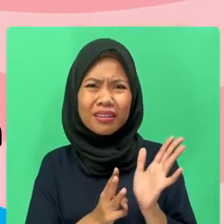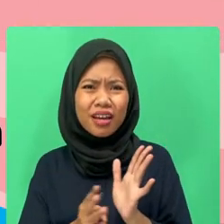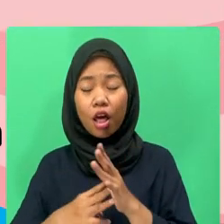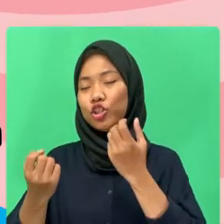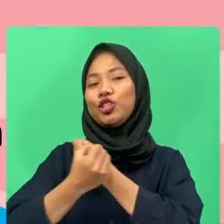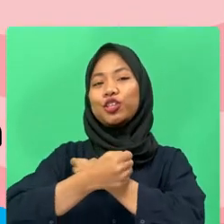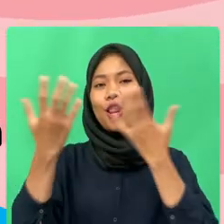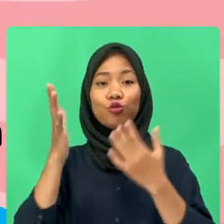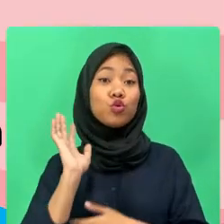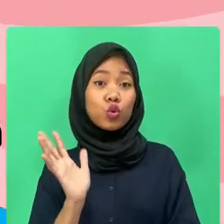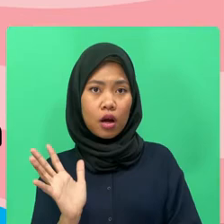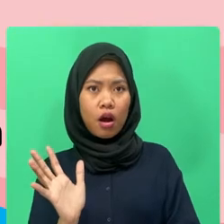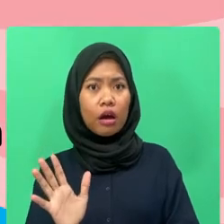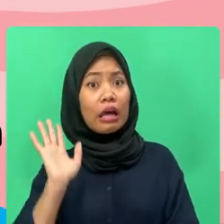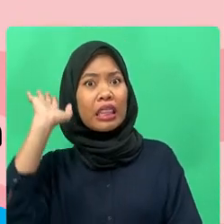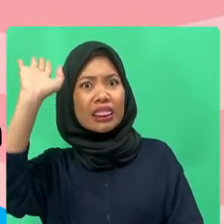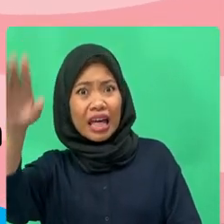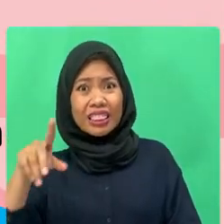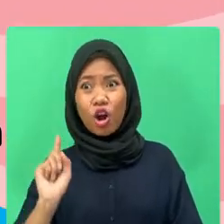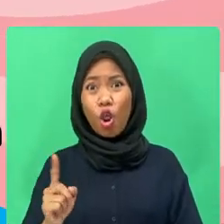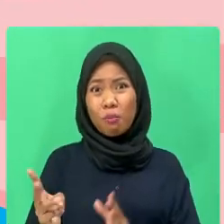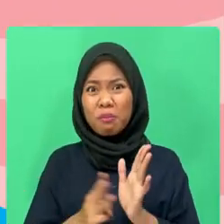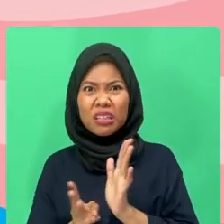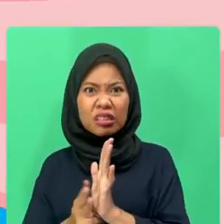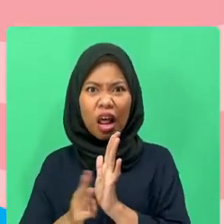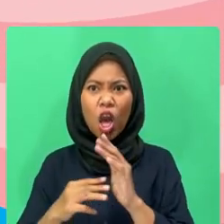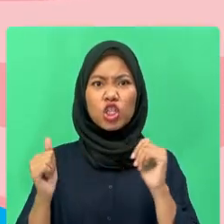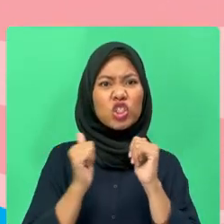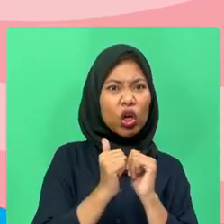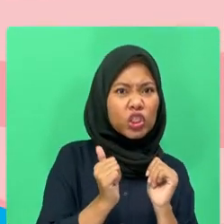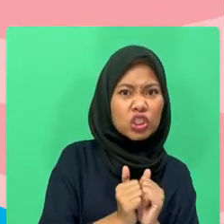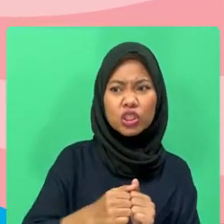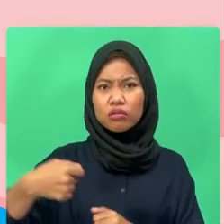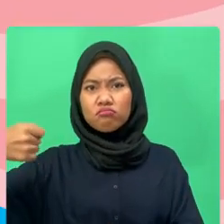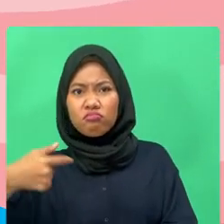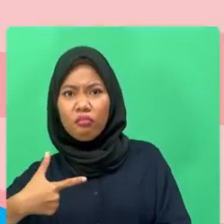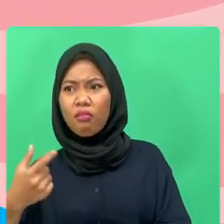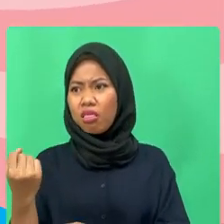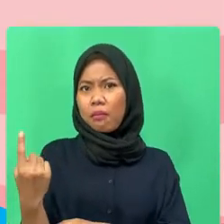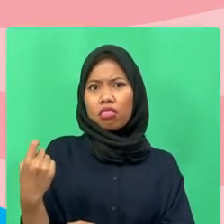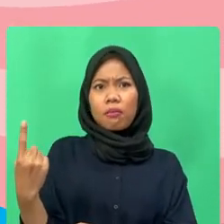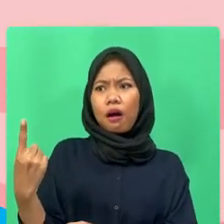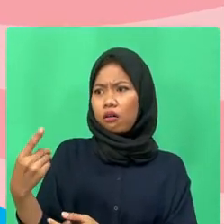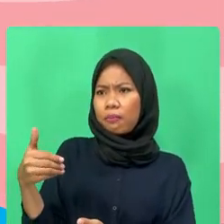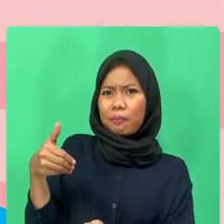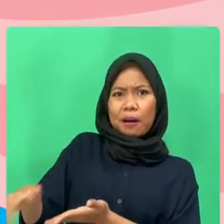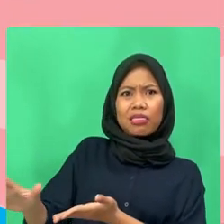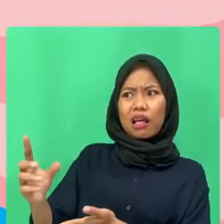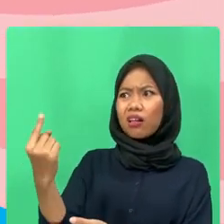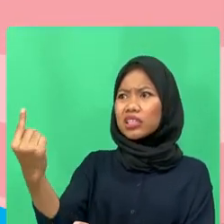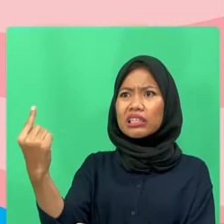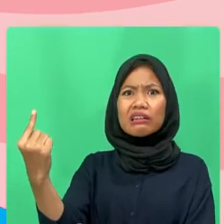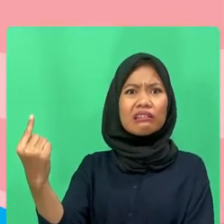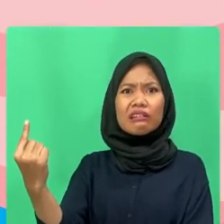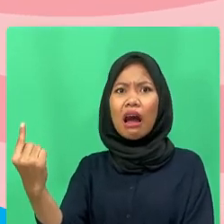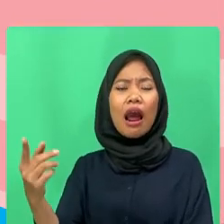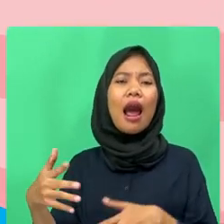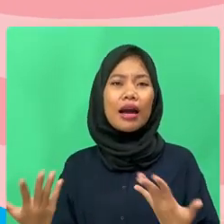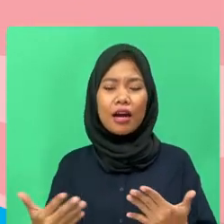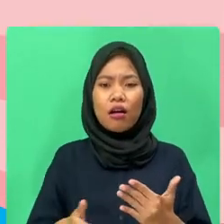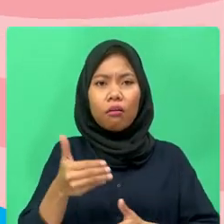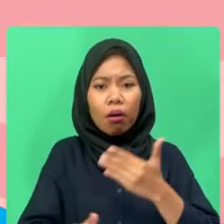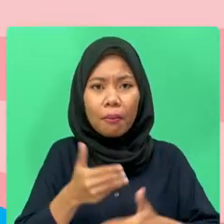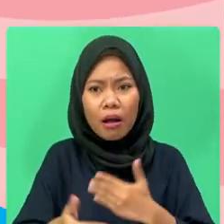Akhirnya, persoalan Justy bisa mendapat pencerahan. Dan sekarang Justy tahu langkah apa yang bisa dilakukannya jika